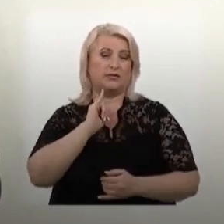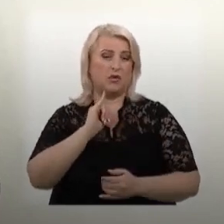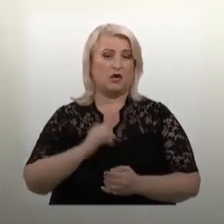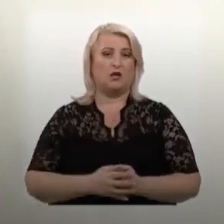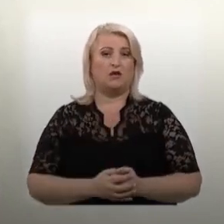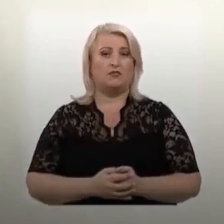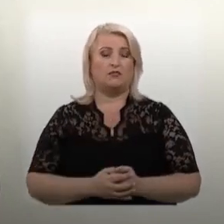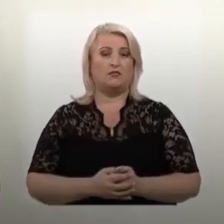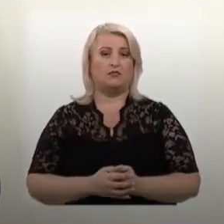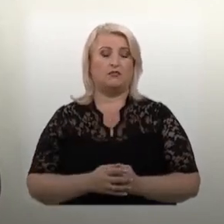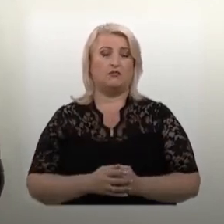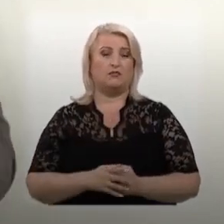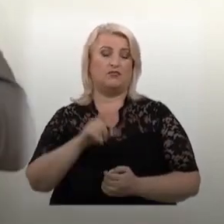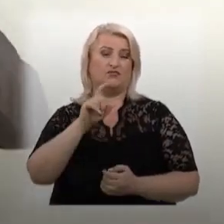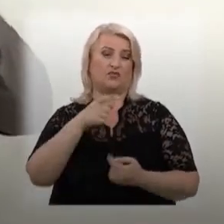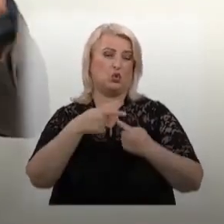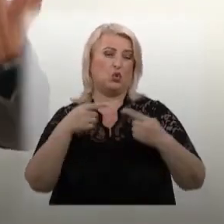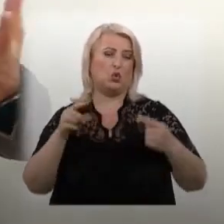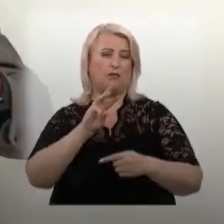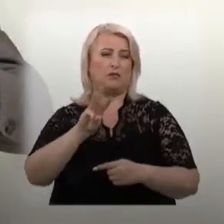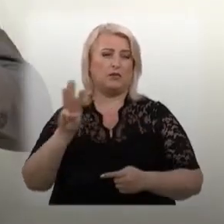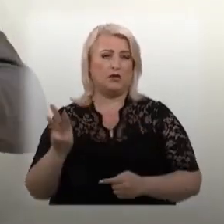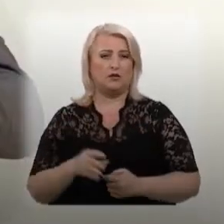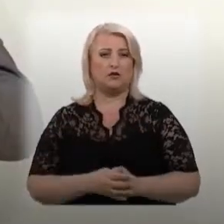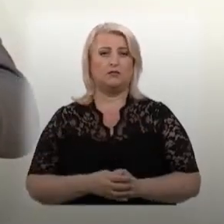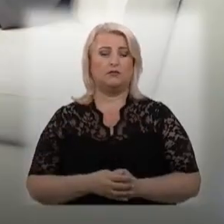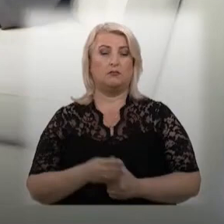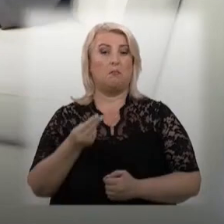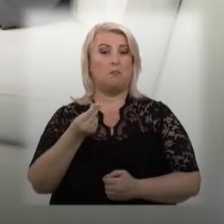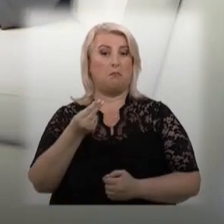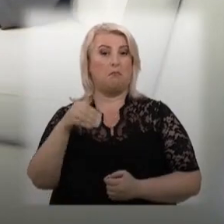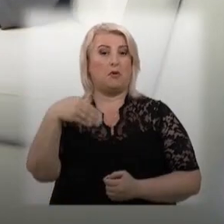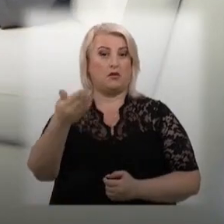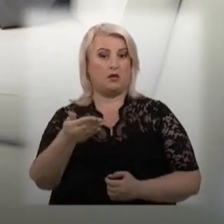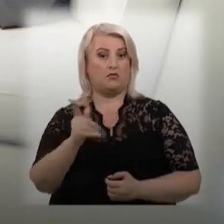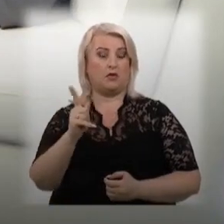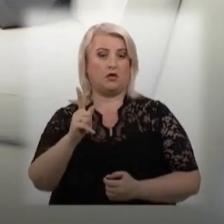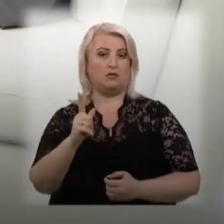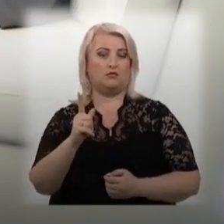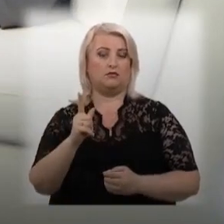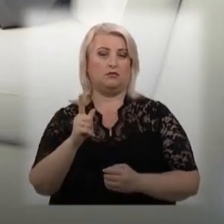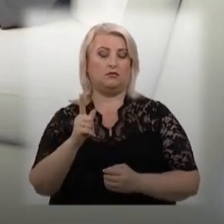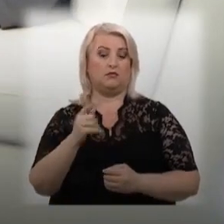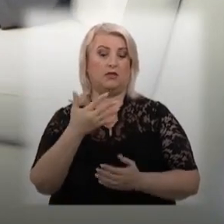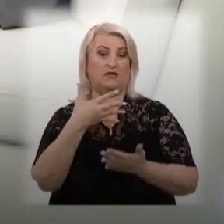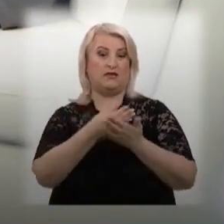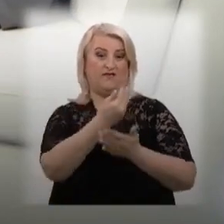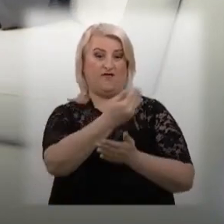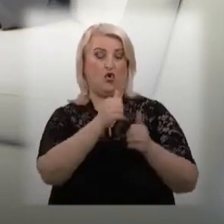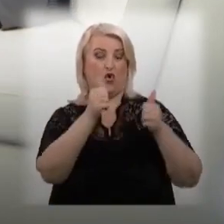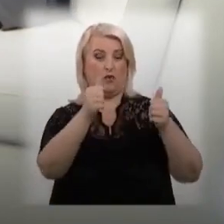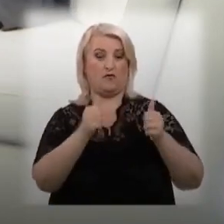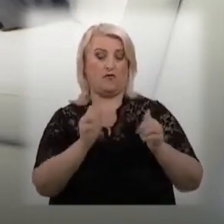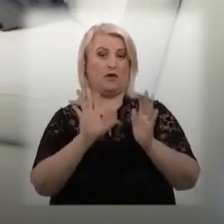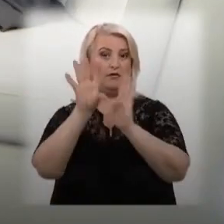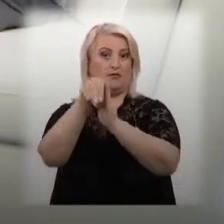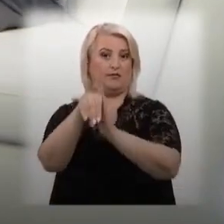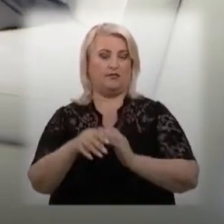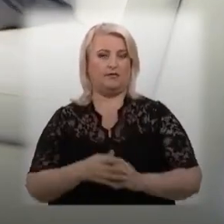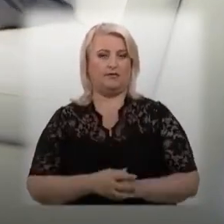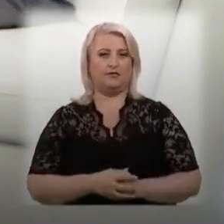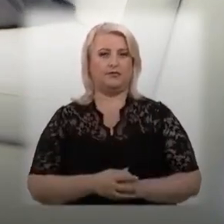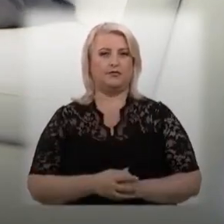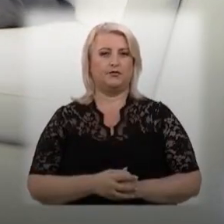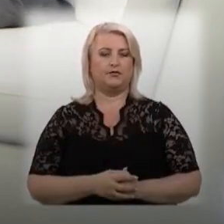lui influențele lor bani pentru ca asa fishes anunț Și aici este crucea au Să